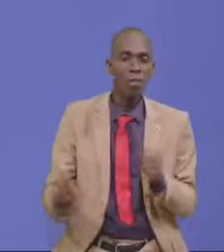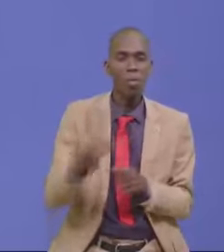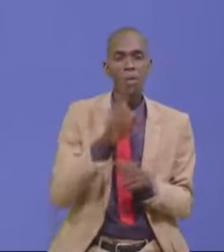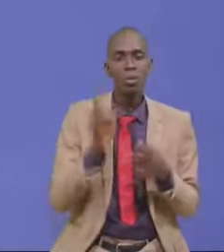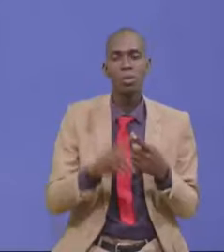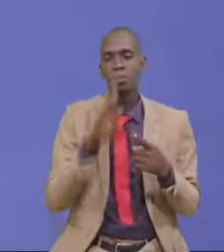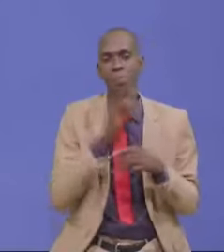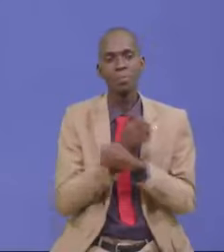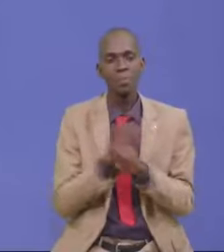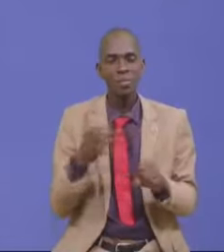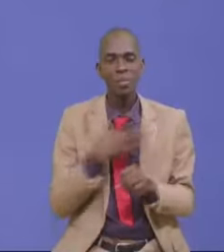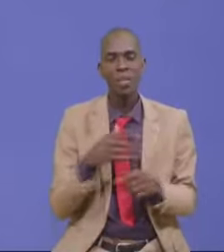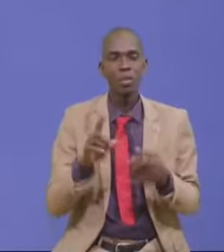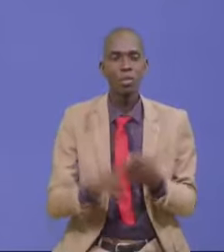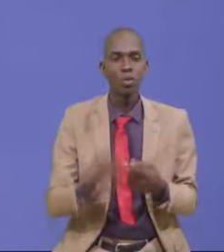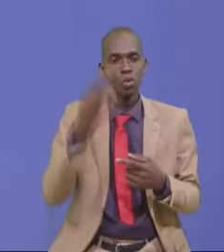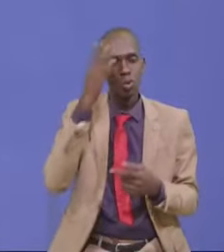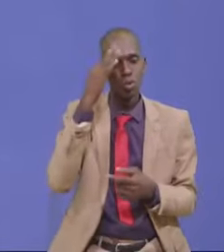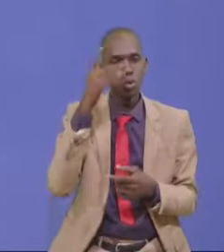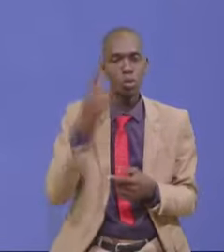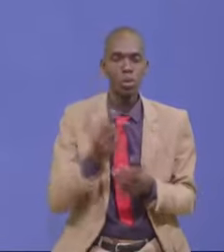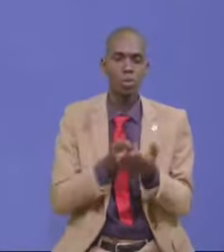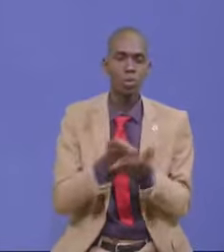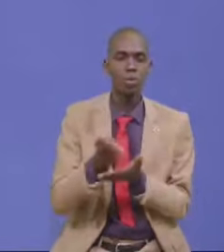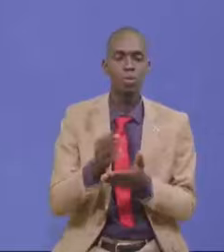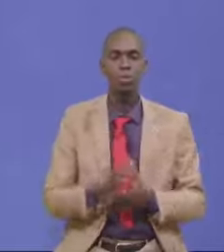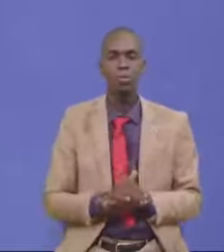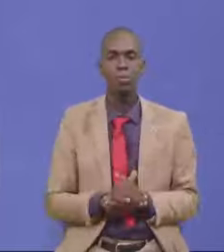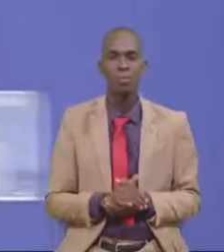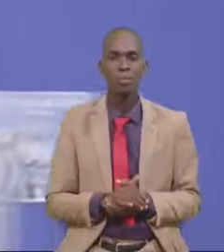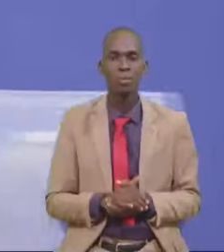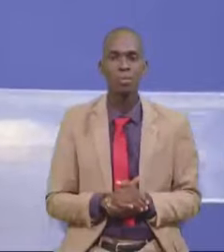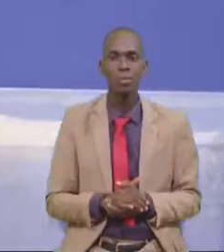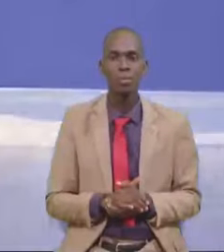Qui veut que tous les hommes soient sauvés et parviennent à la connaissance de la vérité.